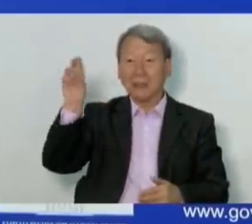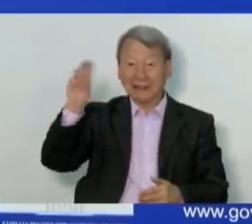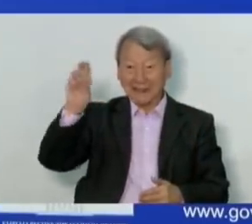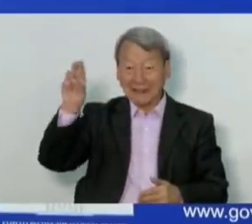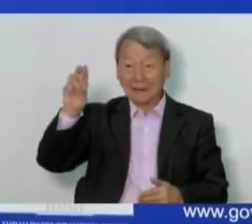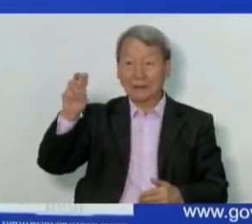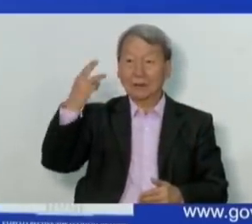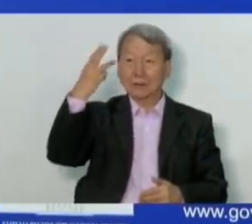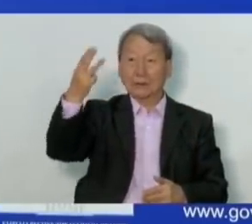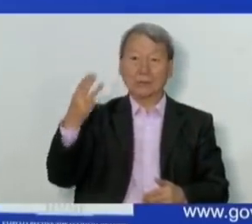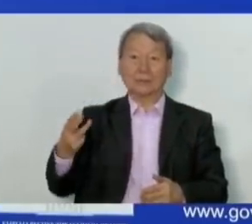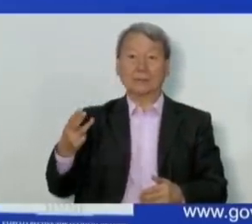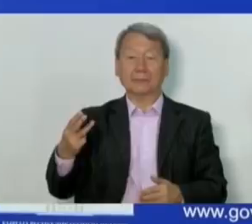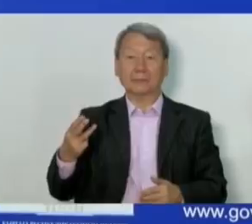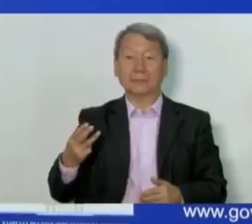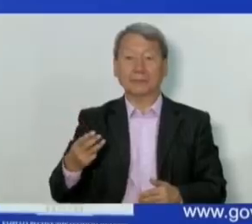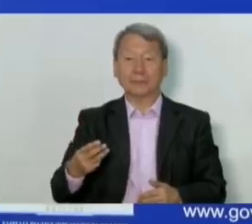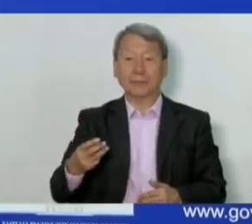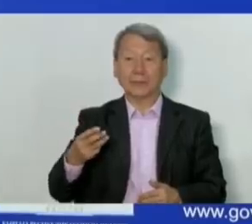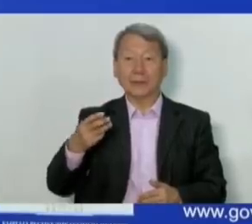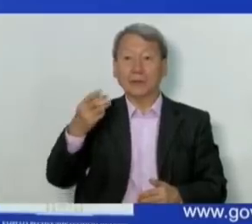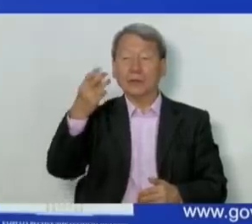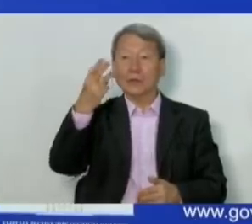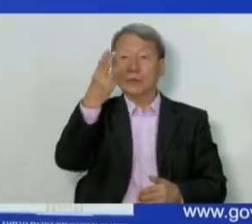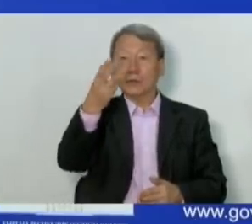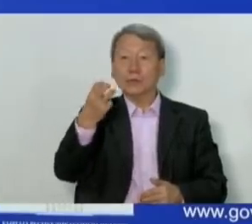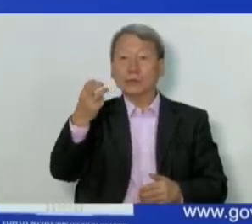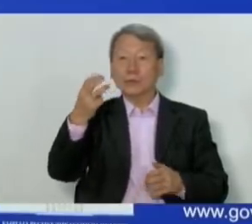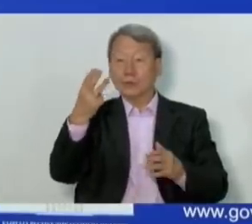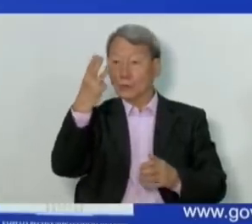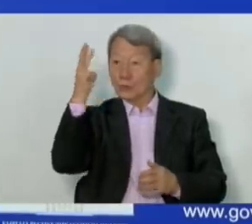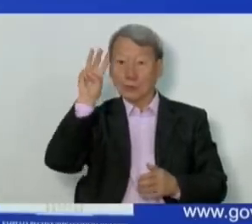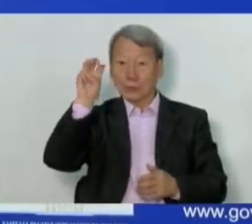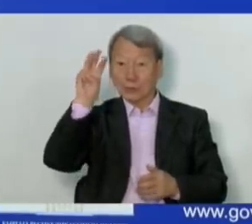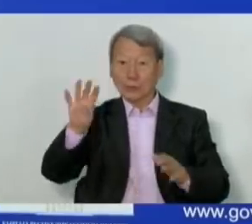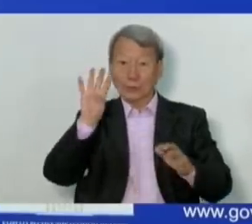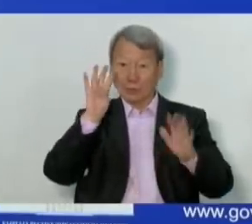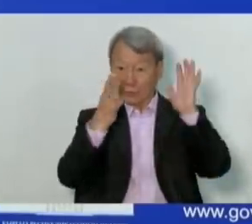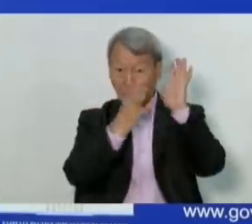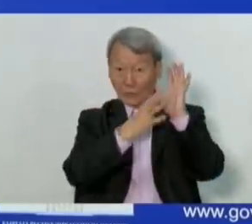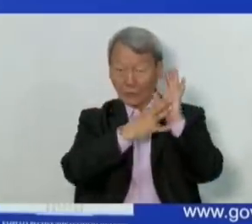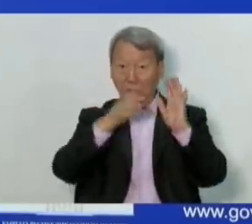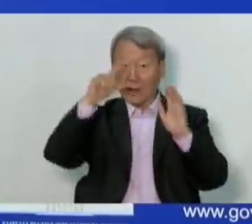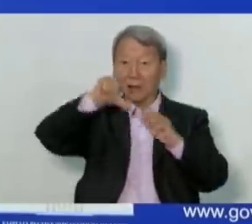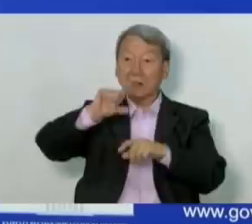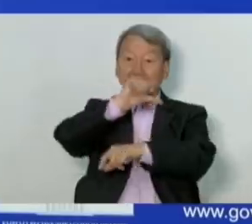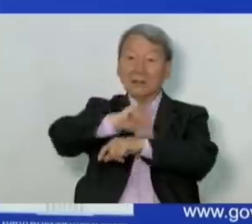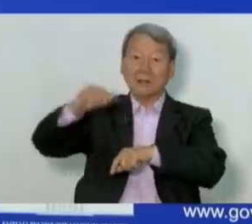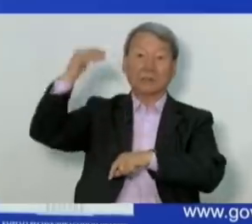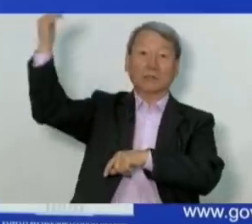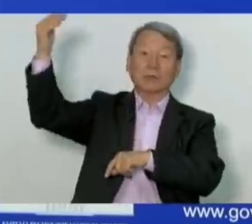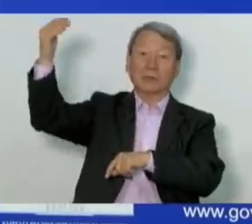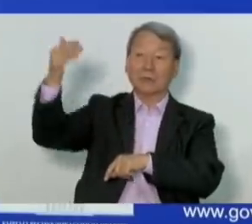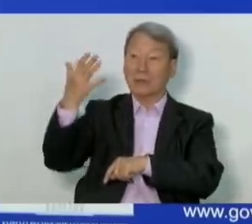облысында 3 ұчырдан. 309 жаңы қатталған ұчырлардың ішінен сұрттан келгендер